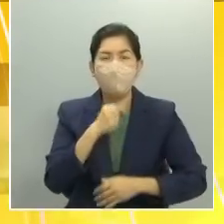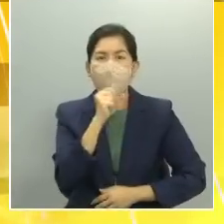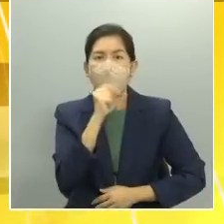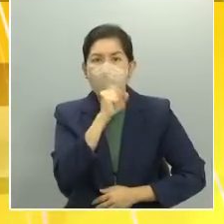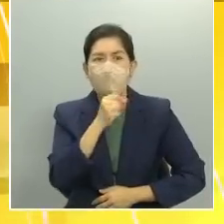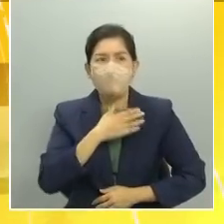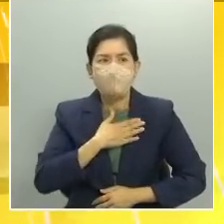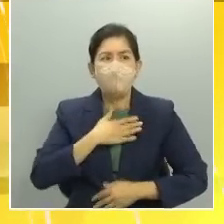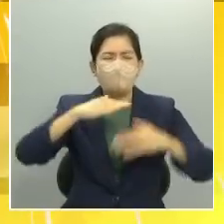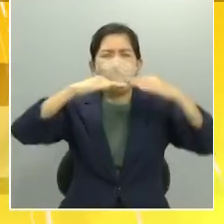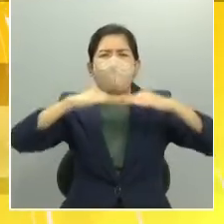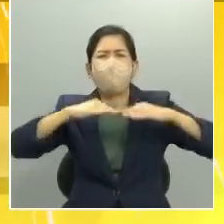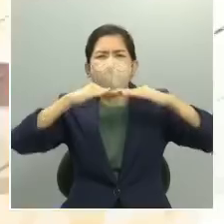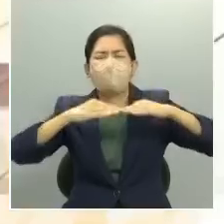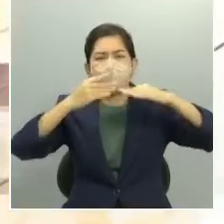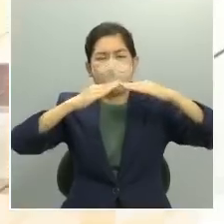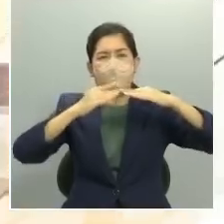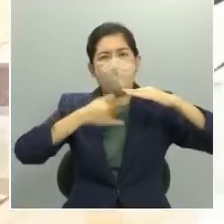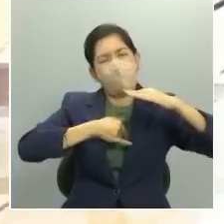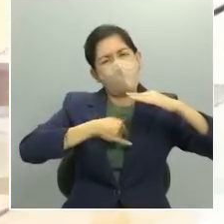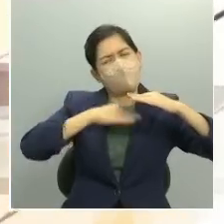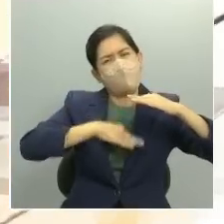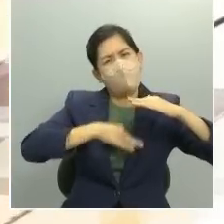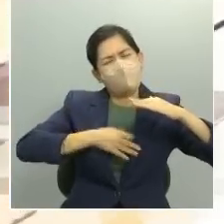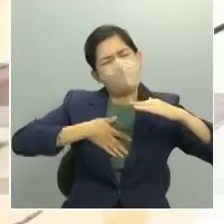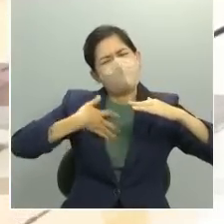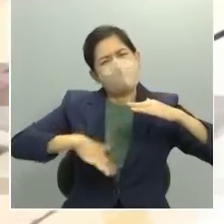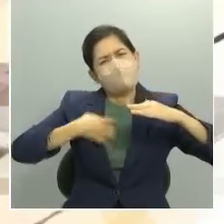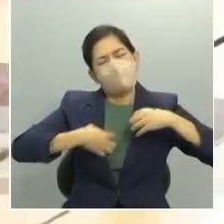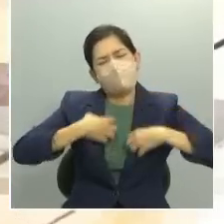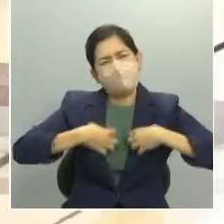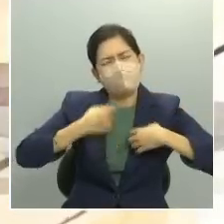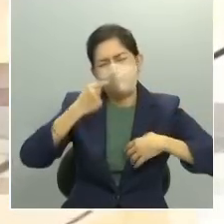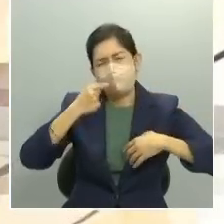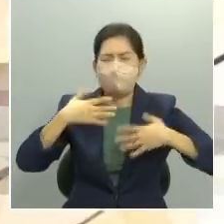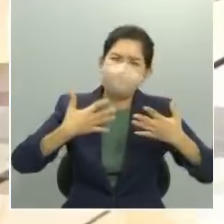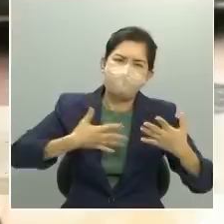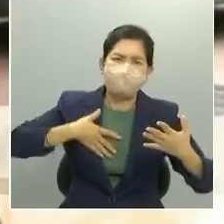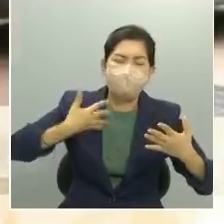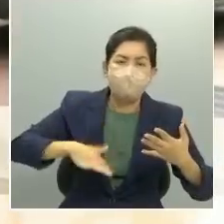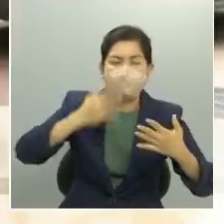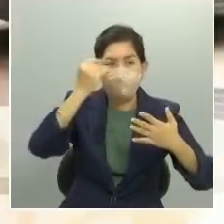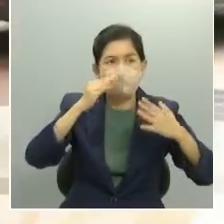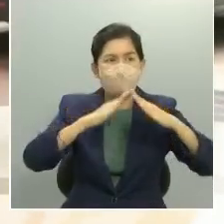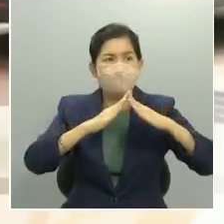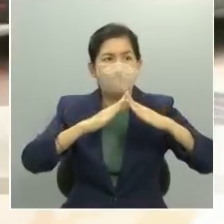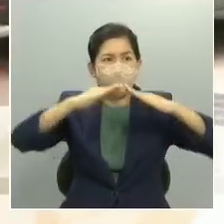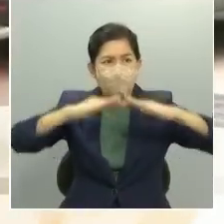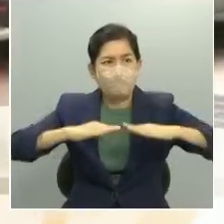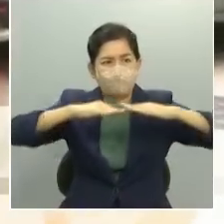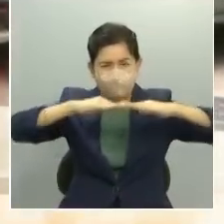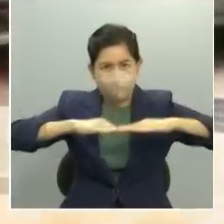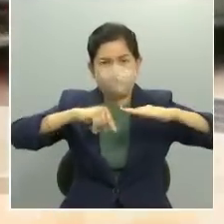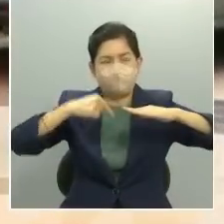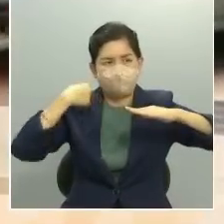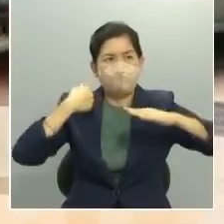ทุกที ใช่ทั้งเพดานต่ำทั้งคนที่แออัดนะคะมันจะรู้สึกอึดอัดตลอด ทางออกจะมีสำหรับลูกค้านะคะจะ